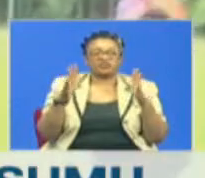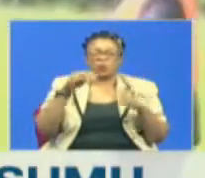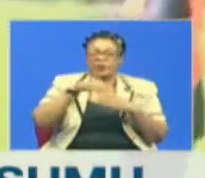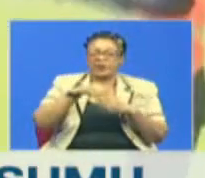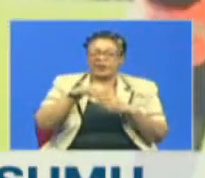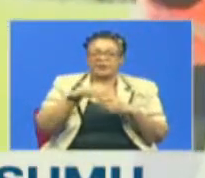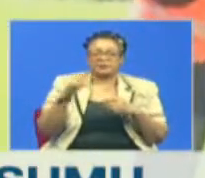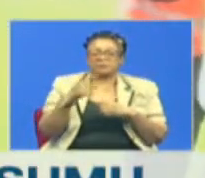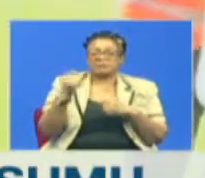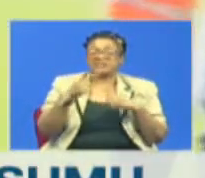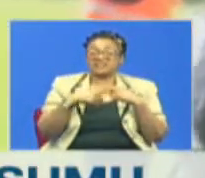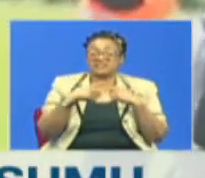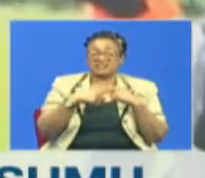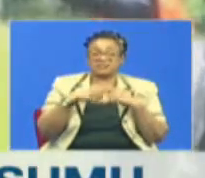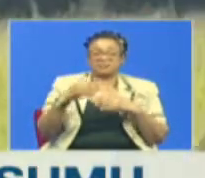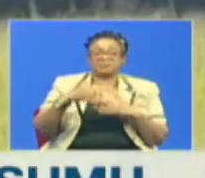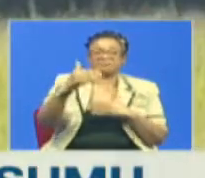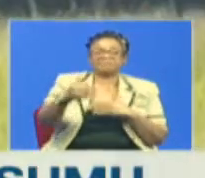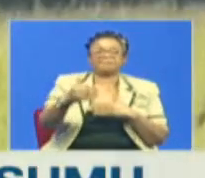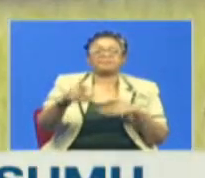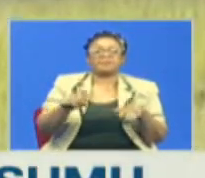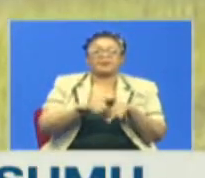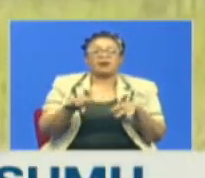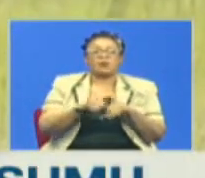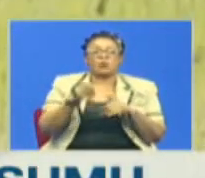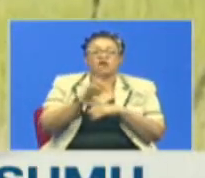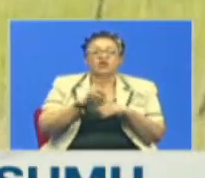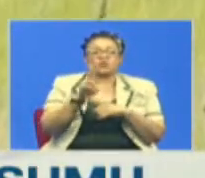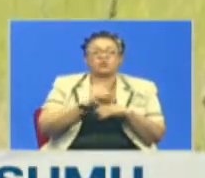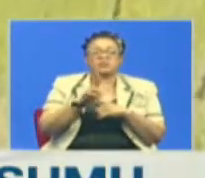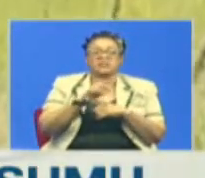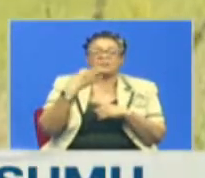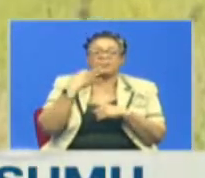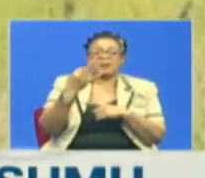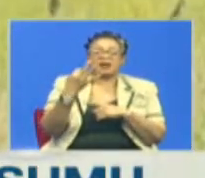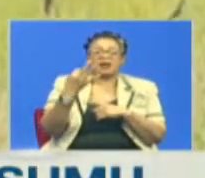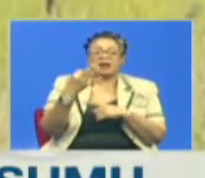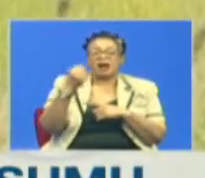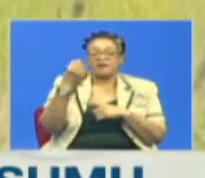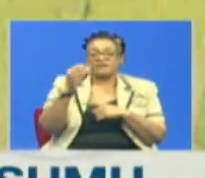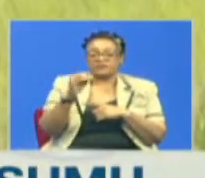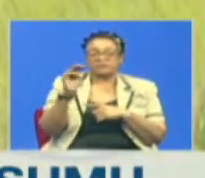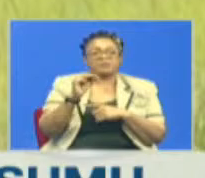sita ijayo, huku ukikisiwa kugharimu shilingi milioni 350.